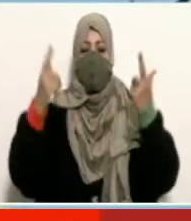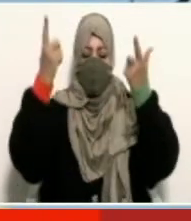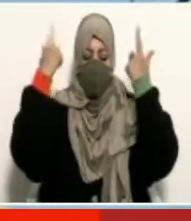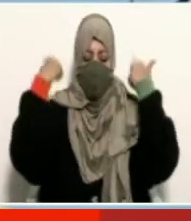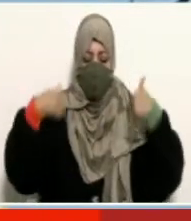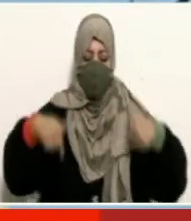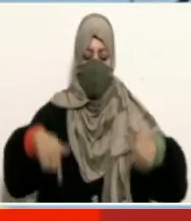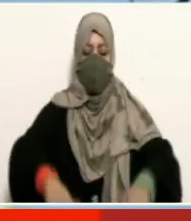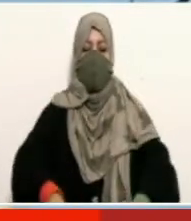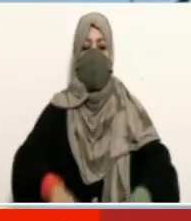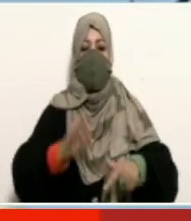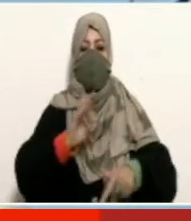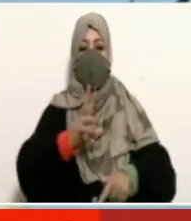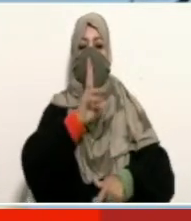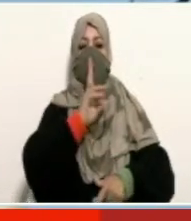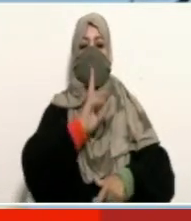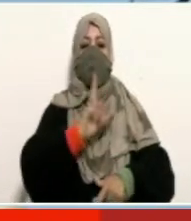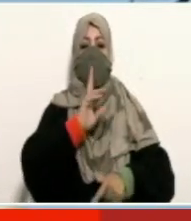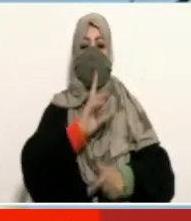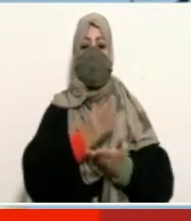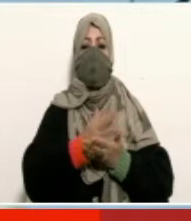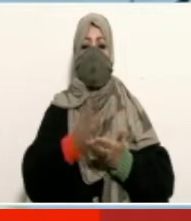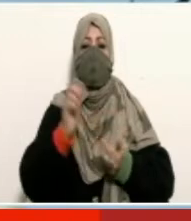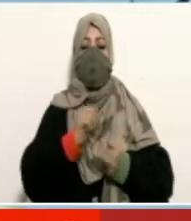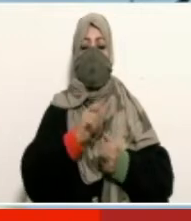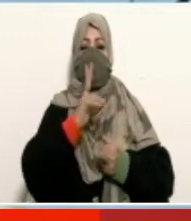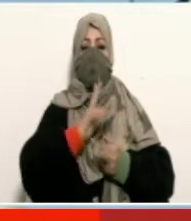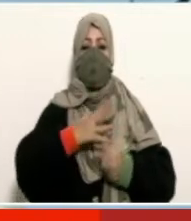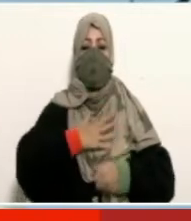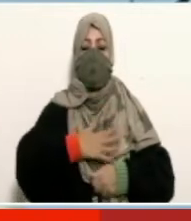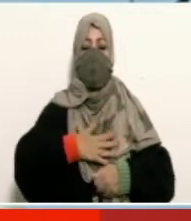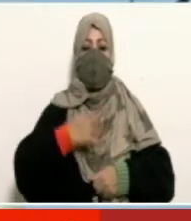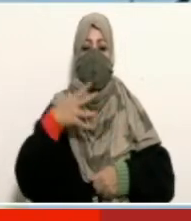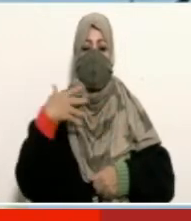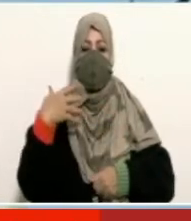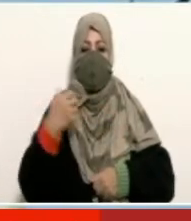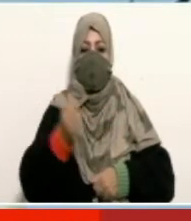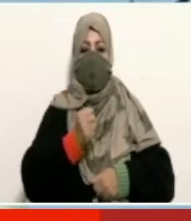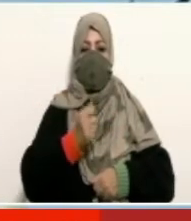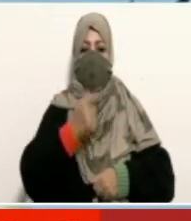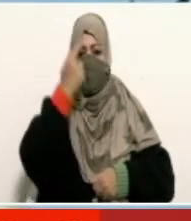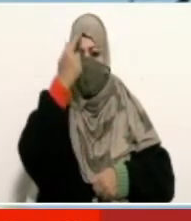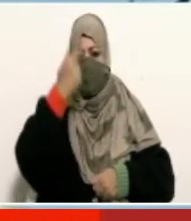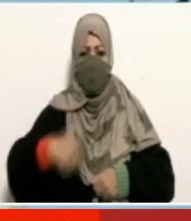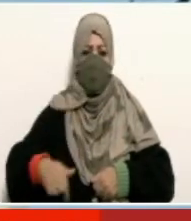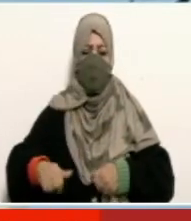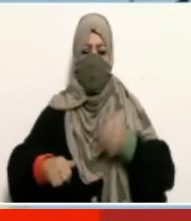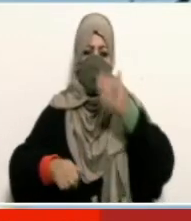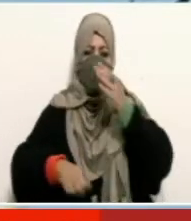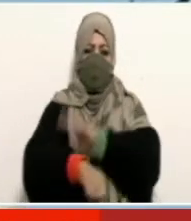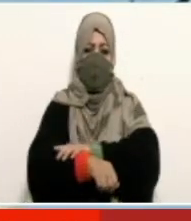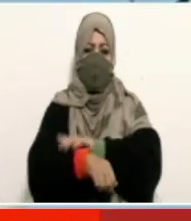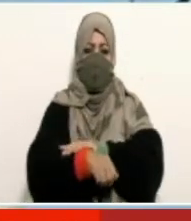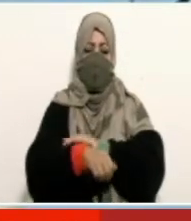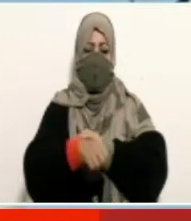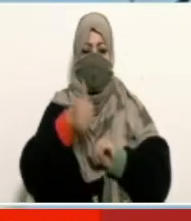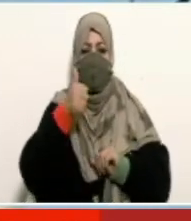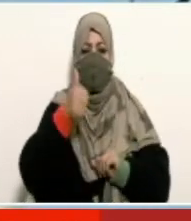وهذه كيفيته. يعني كما يغتسل من الجنابة يبتدي ابتداء مثلا بغسل يديه